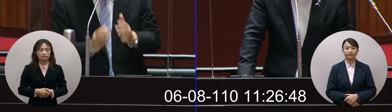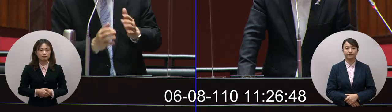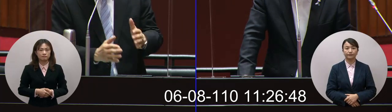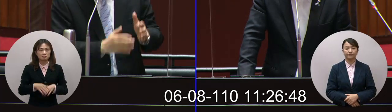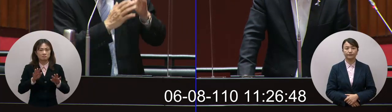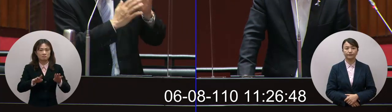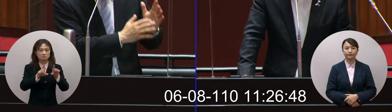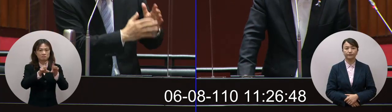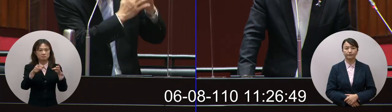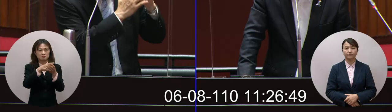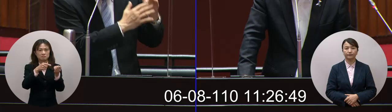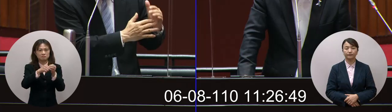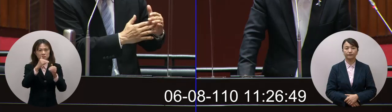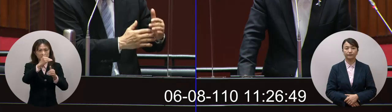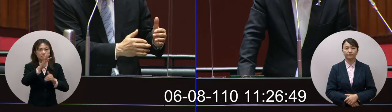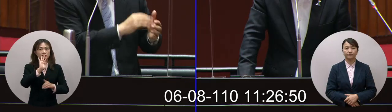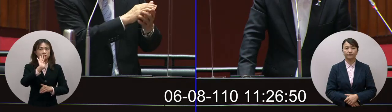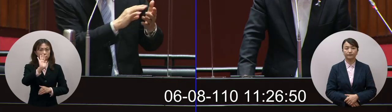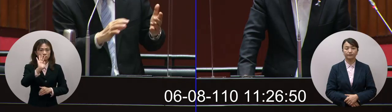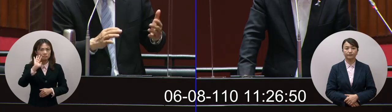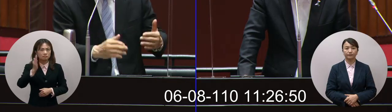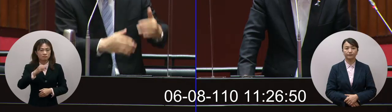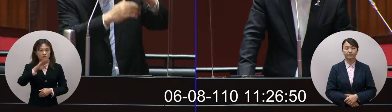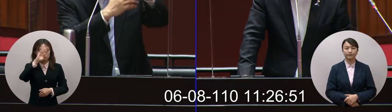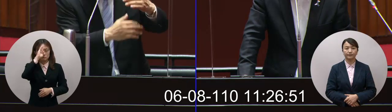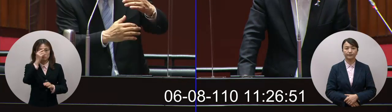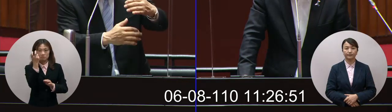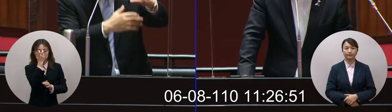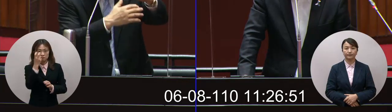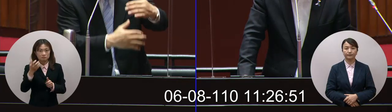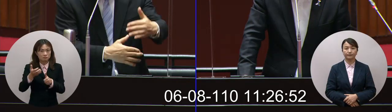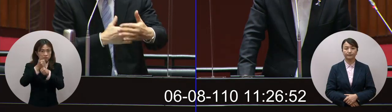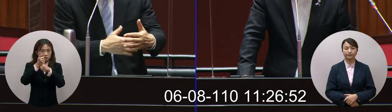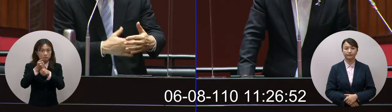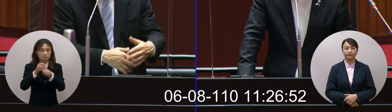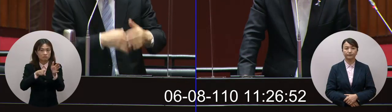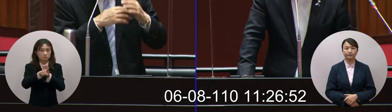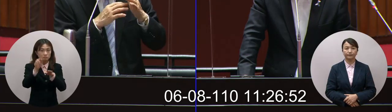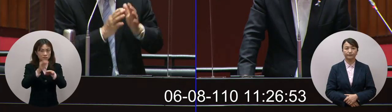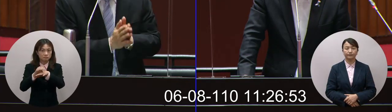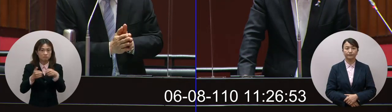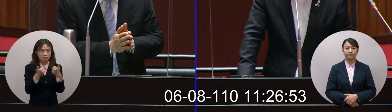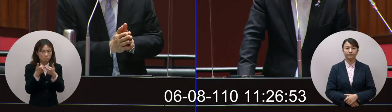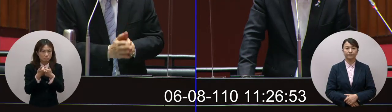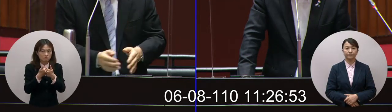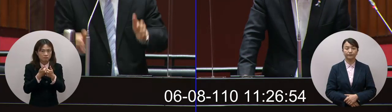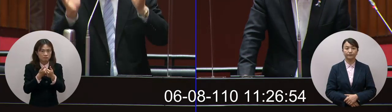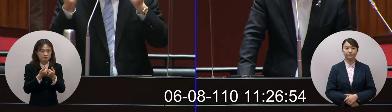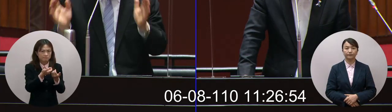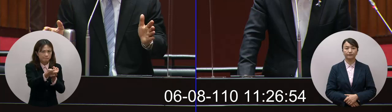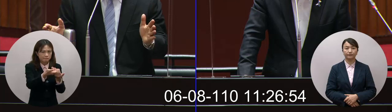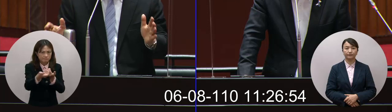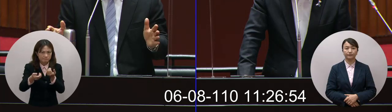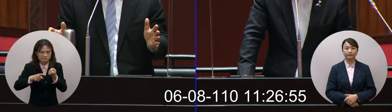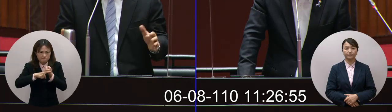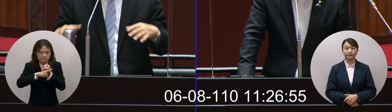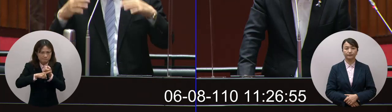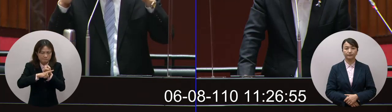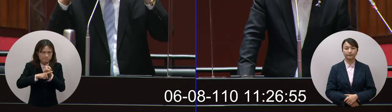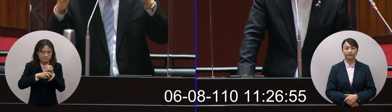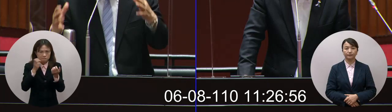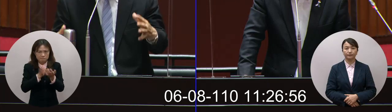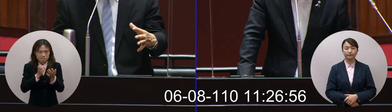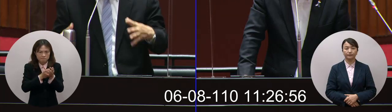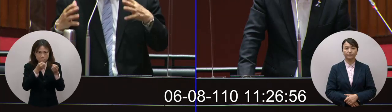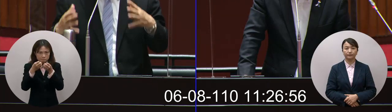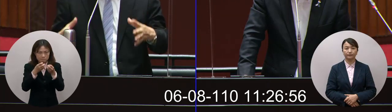限，但我们疾管中心专家会议对于整个分配都非常严谨， 整个国家